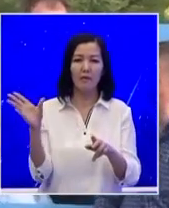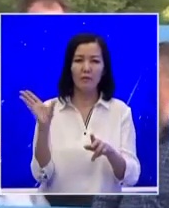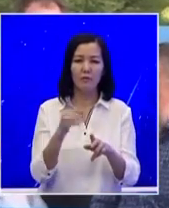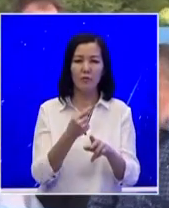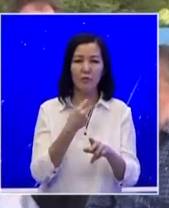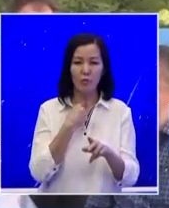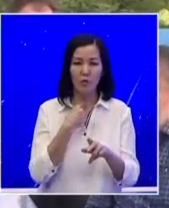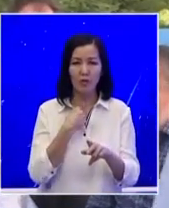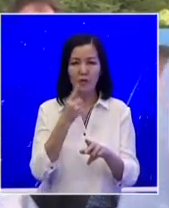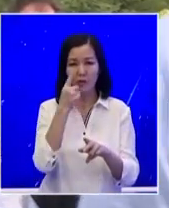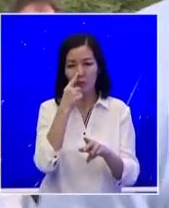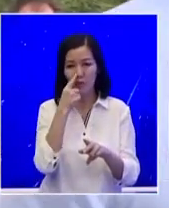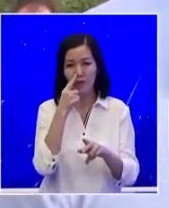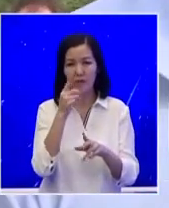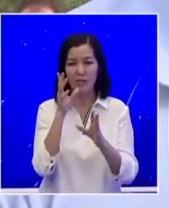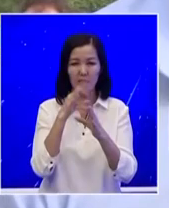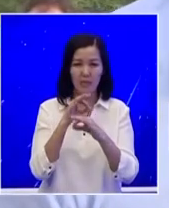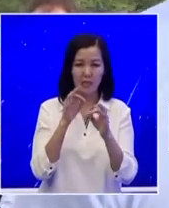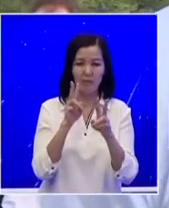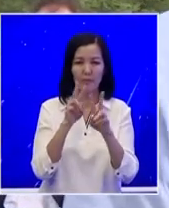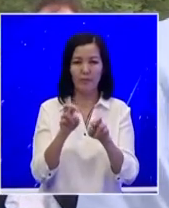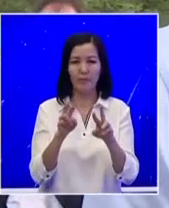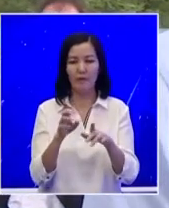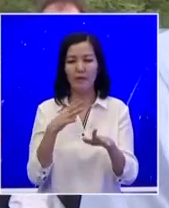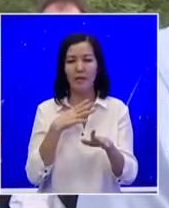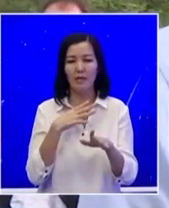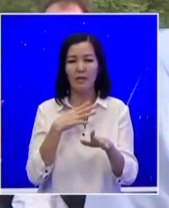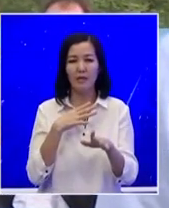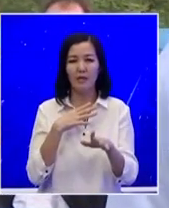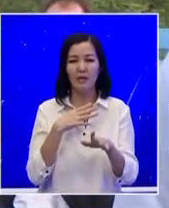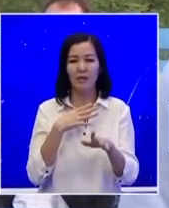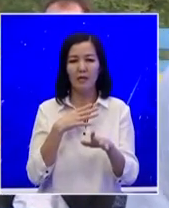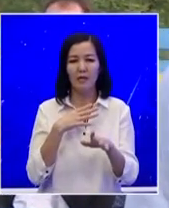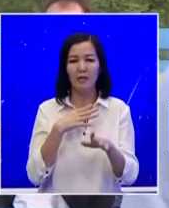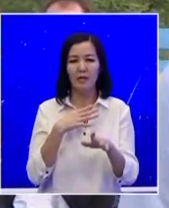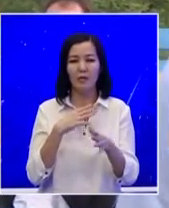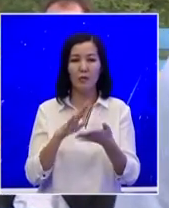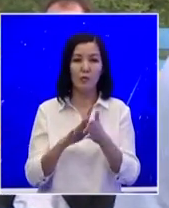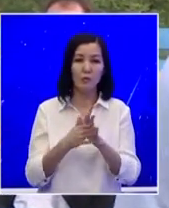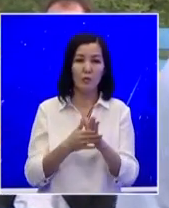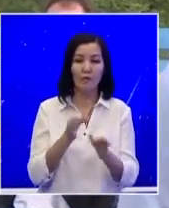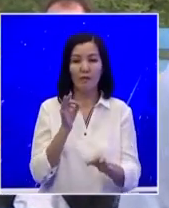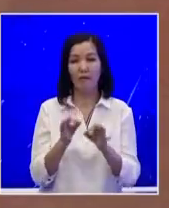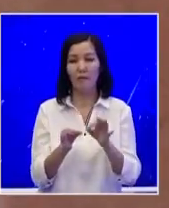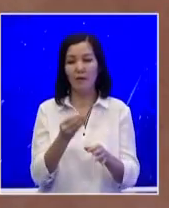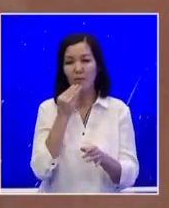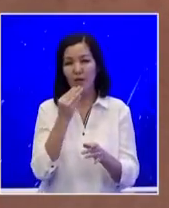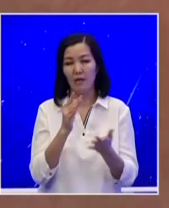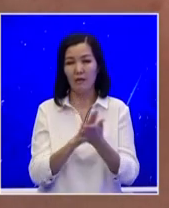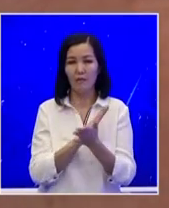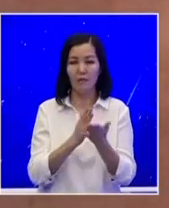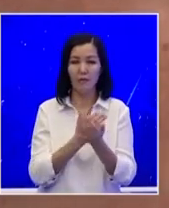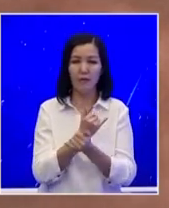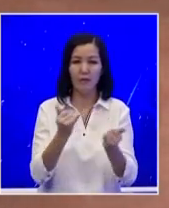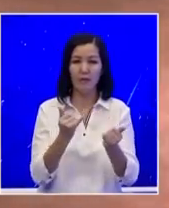горла, взяли с носа слизистую. Поместили в помещение, условия нормальные, питание нормальное. Все